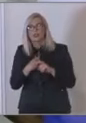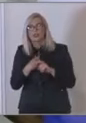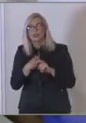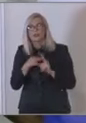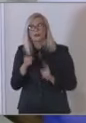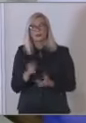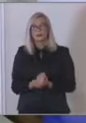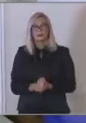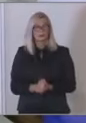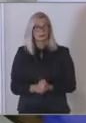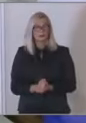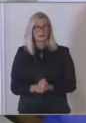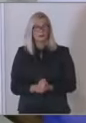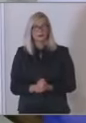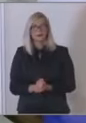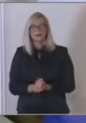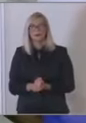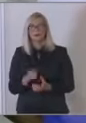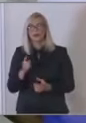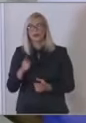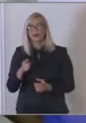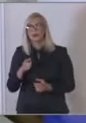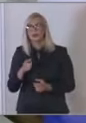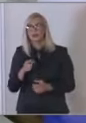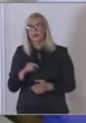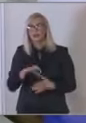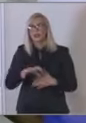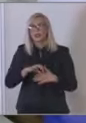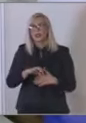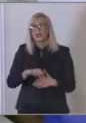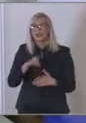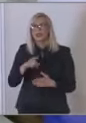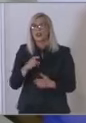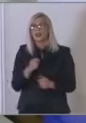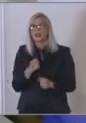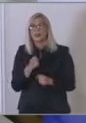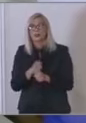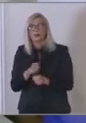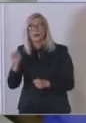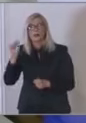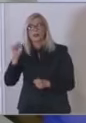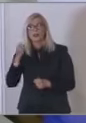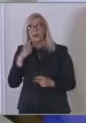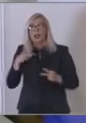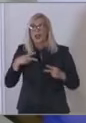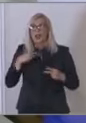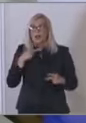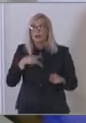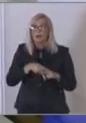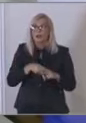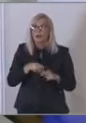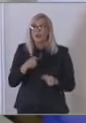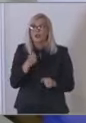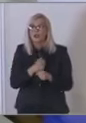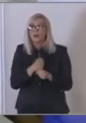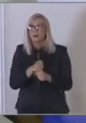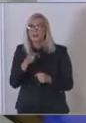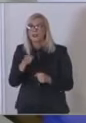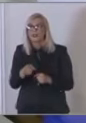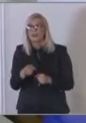Antonio Butieros për kryetarin e Kosovës, tha që dhe Kadri Veselin e parandalojnë punën e gjykatës